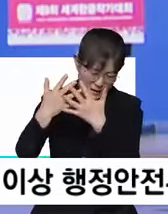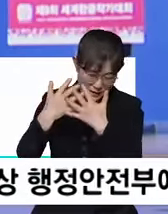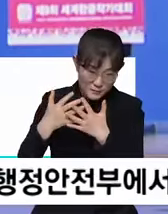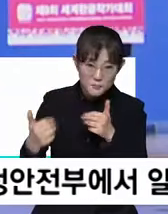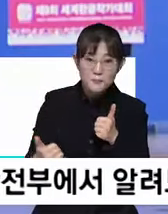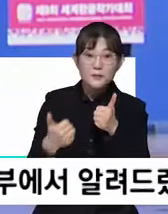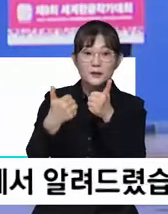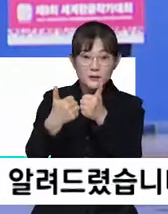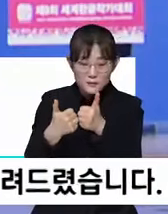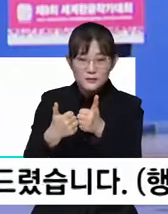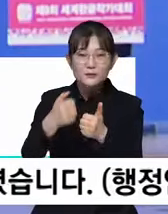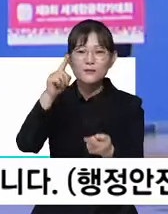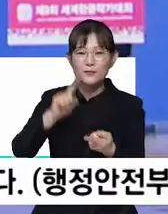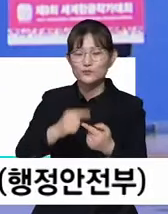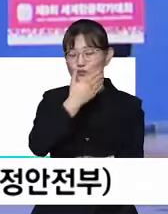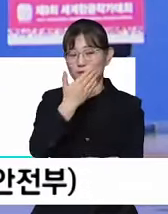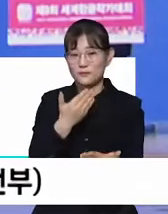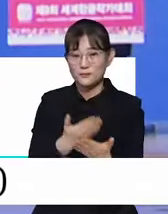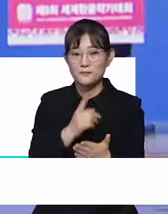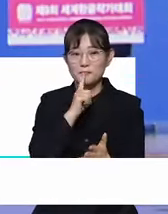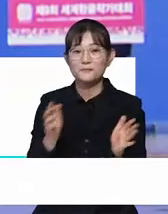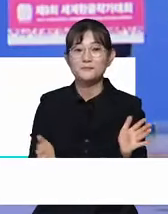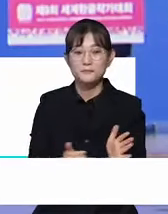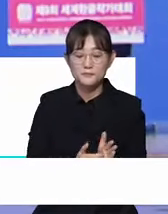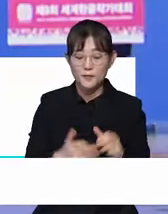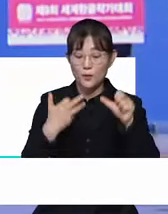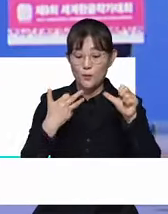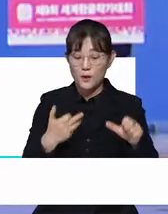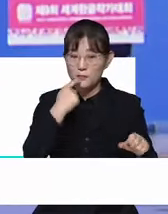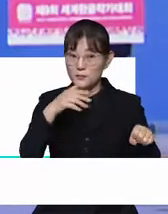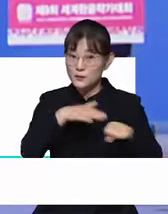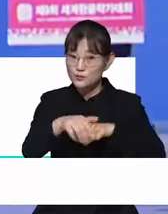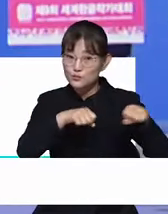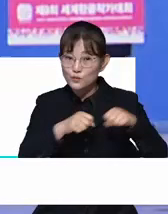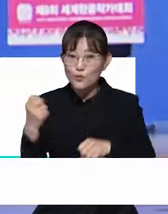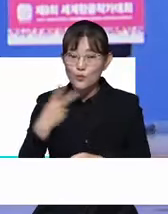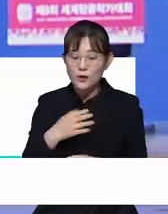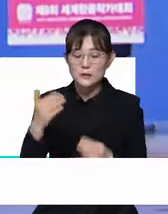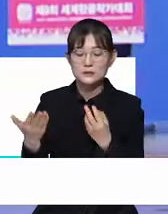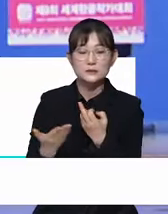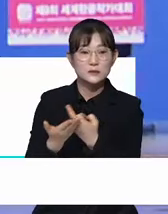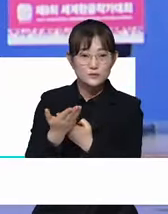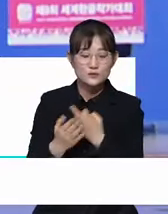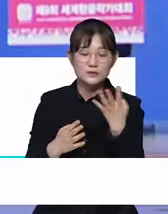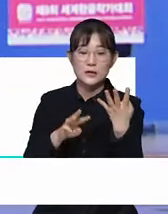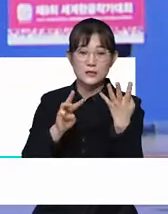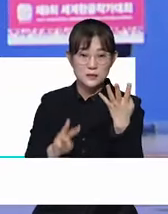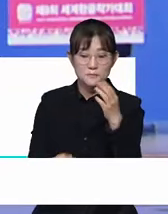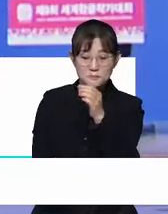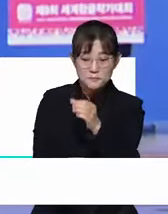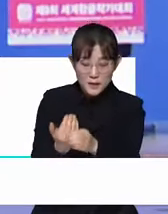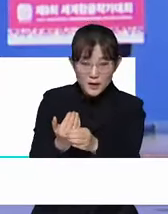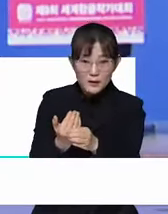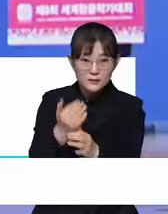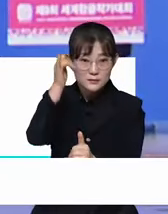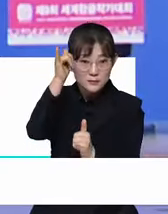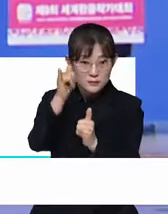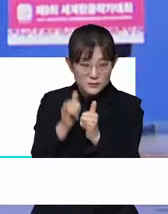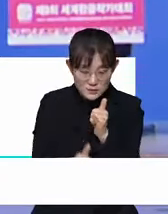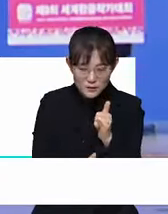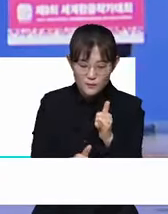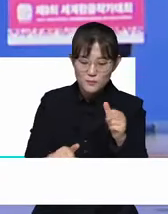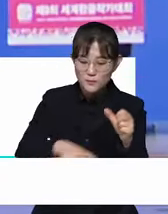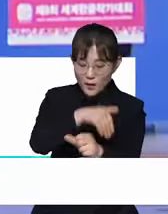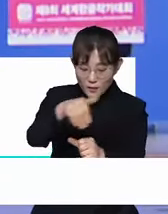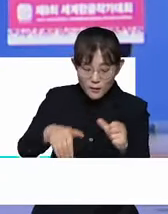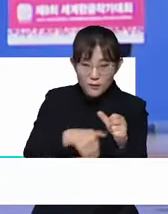점을 중요한 이유로 밝혔습니다 58 광주민주화 운동과 제주 43 사과 같은 시대적인 비극을 다룬 작품을